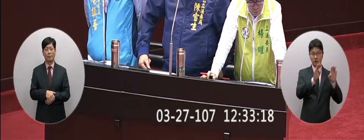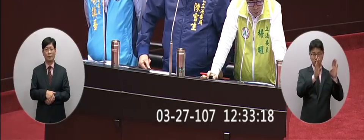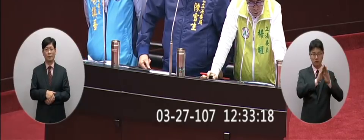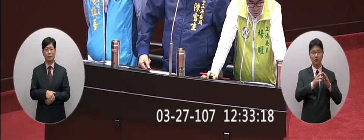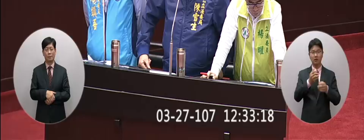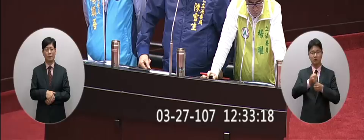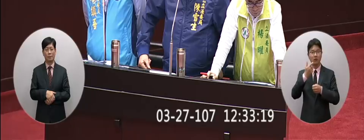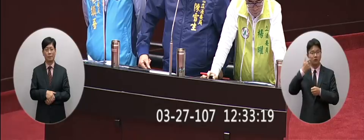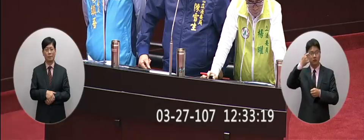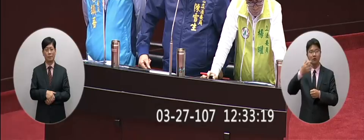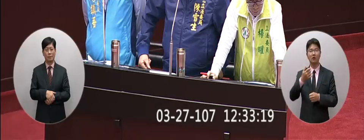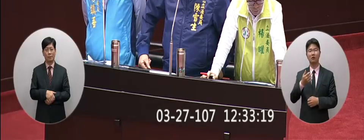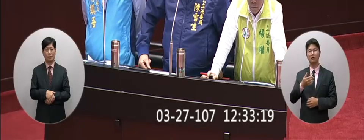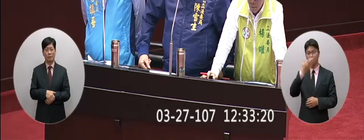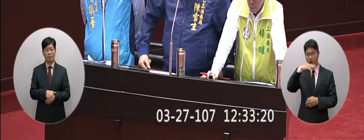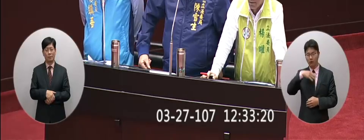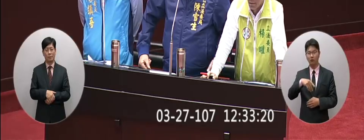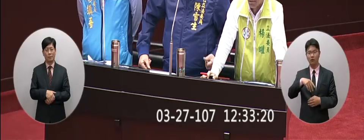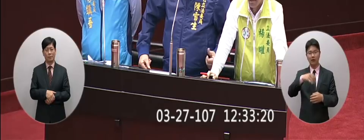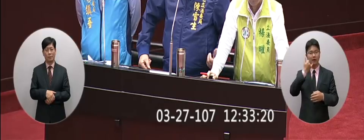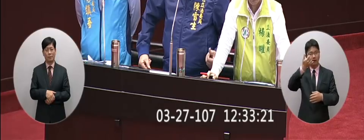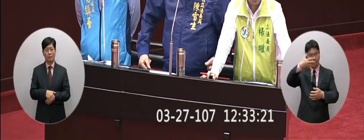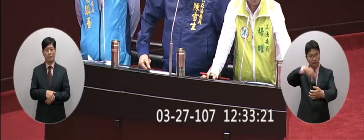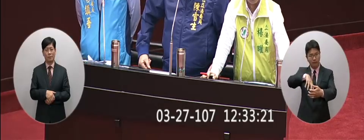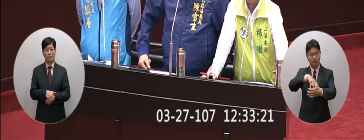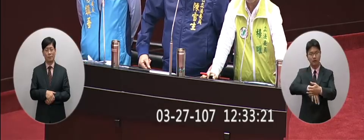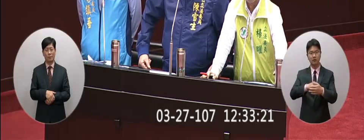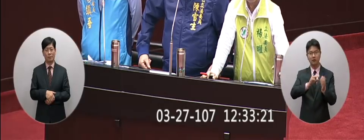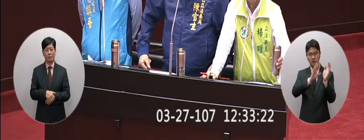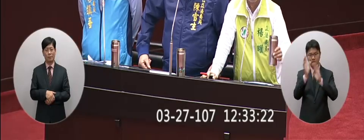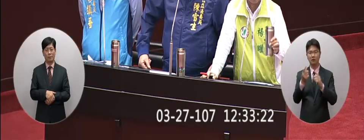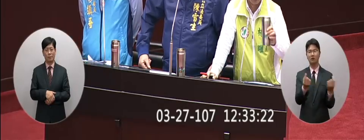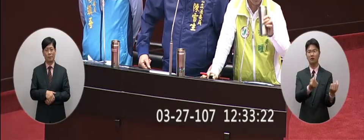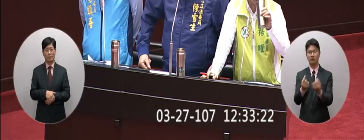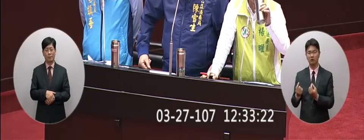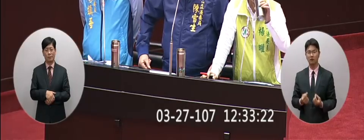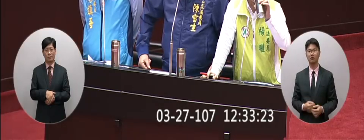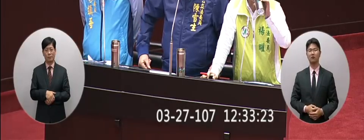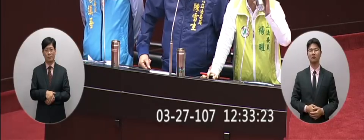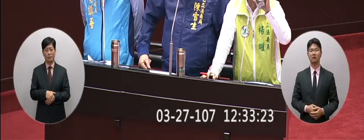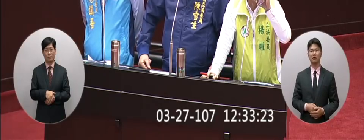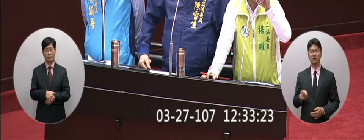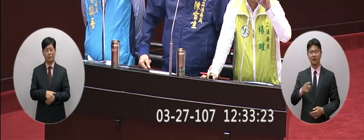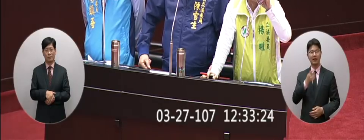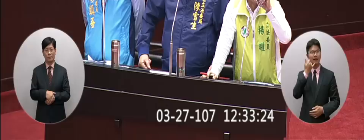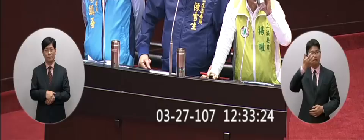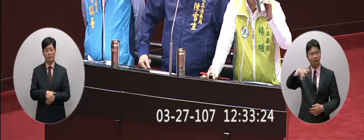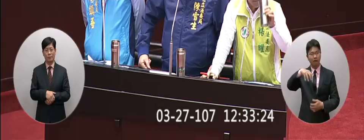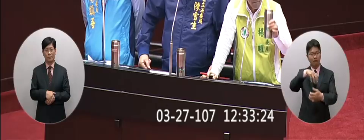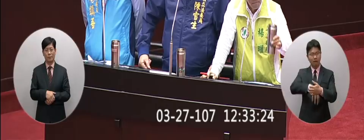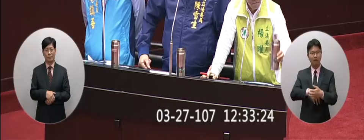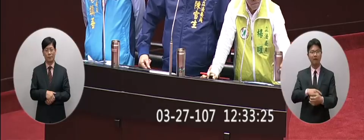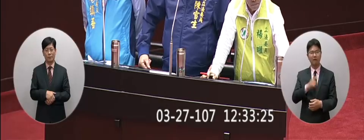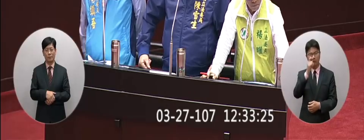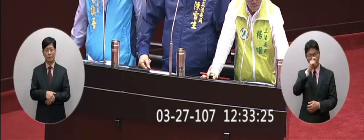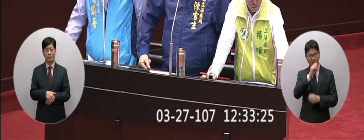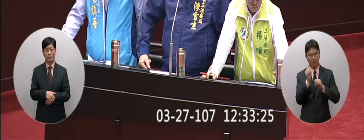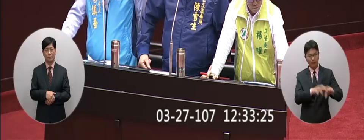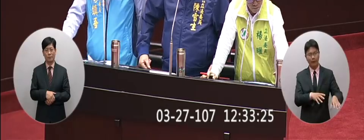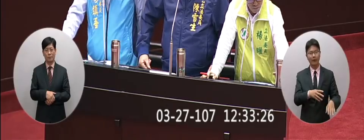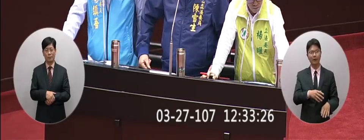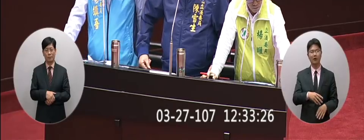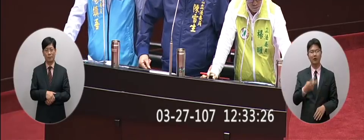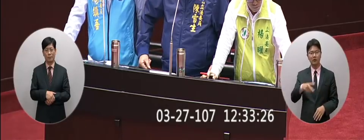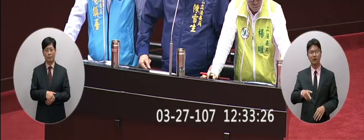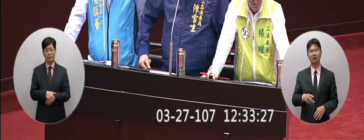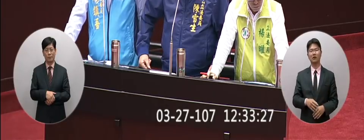海洋的生态大致是差不多了， 是 因为杨耀委员提了很多次了，海洋垃圾的问题、海漂的问题，还有这